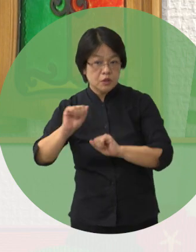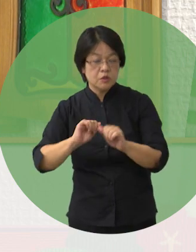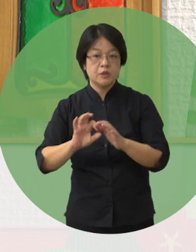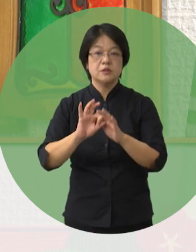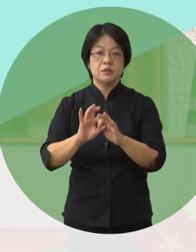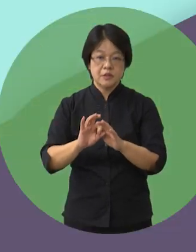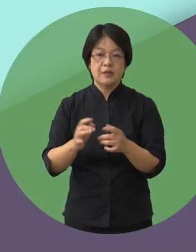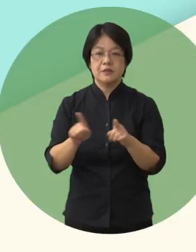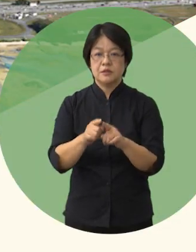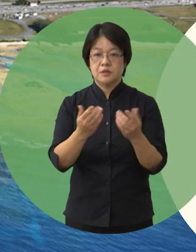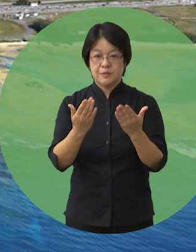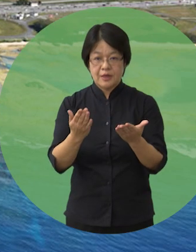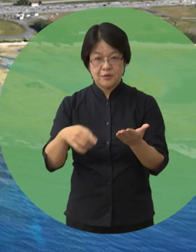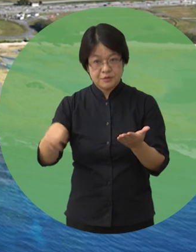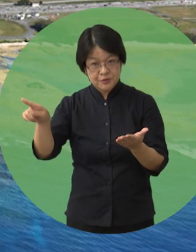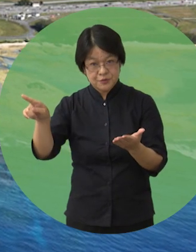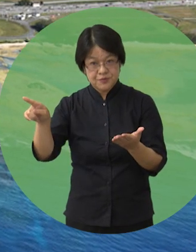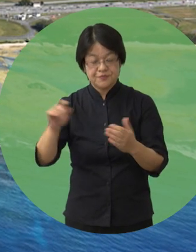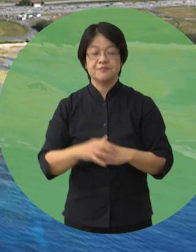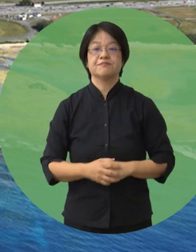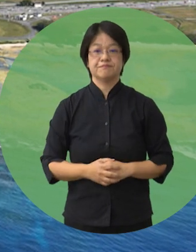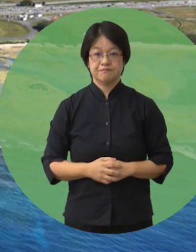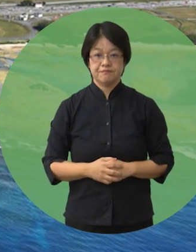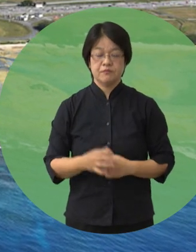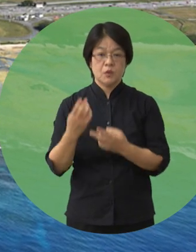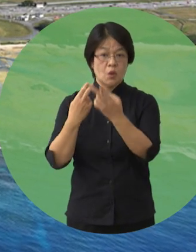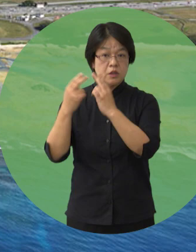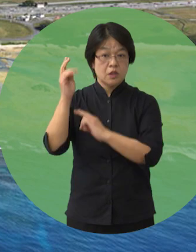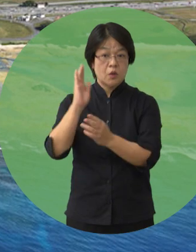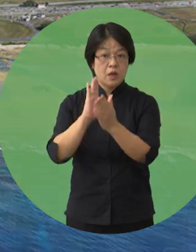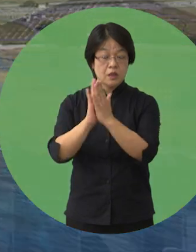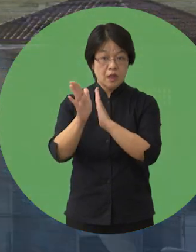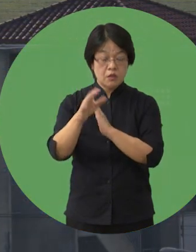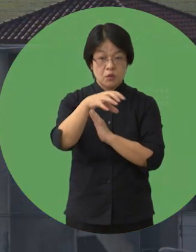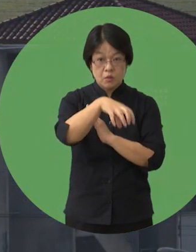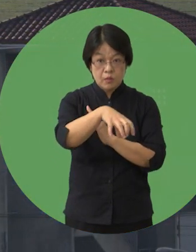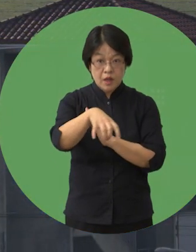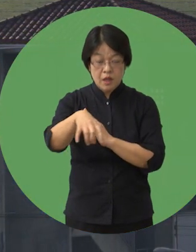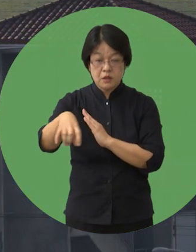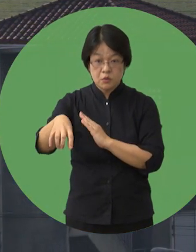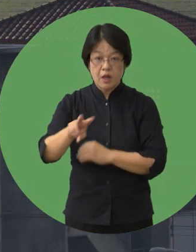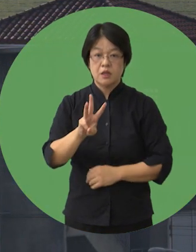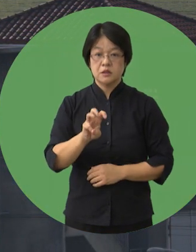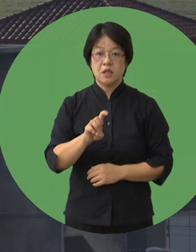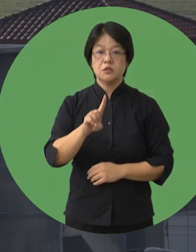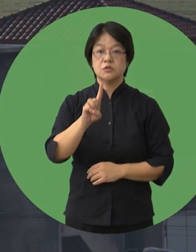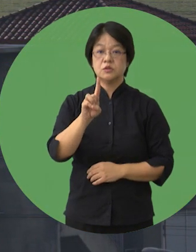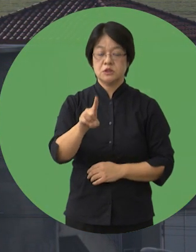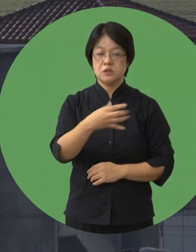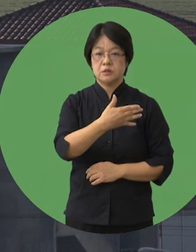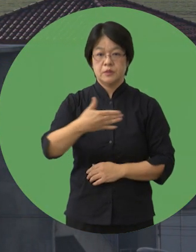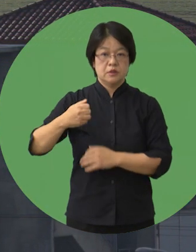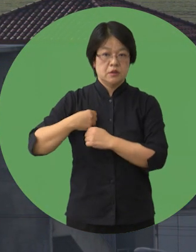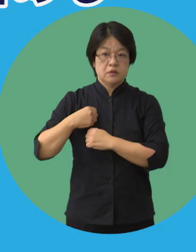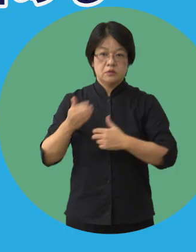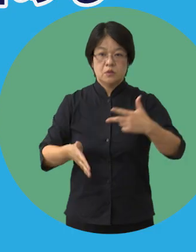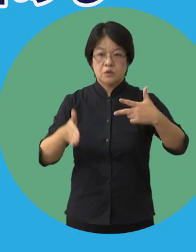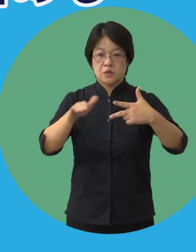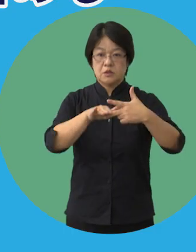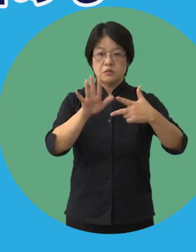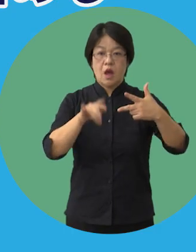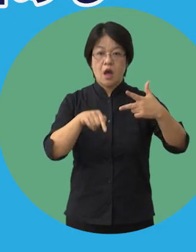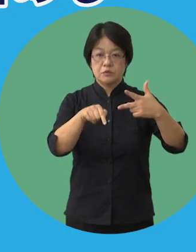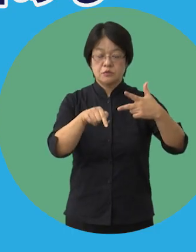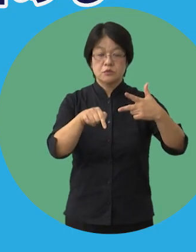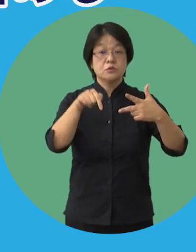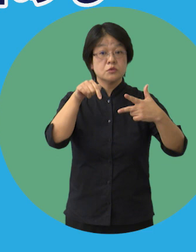しよう。 沖縄県には31の米軍専用施設があり、その規模は人口